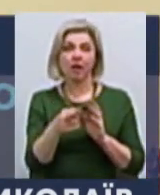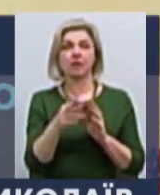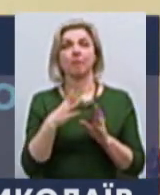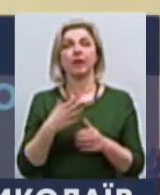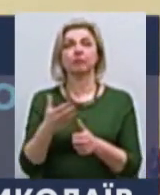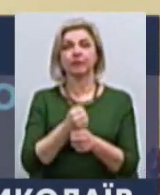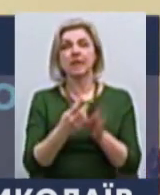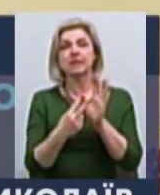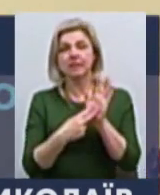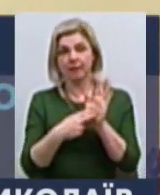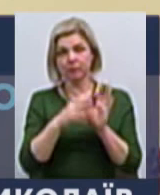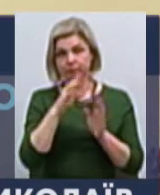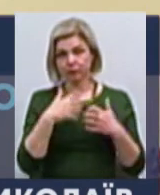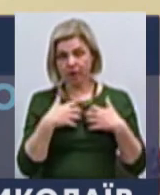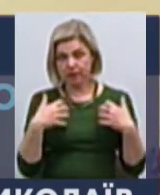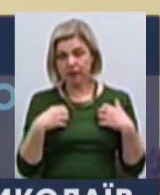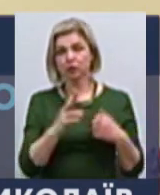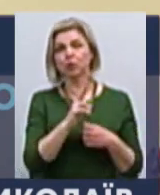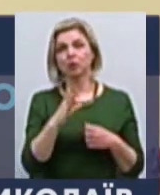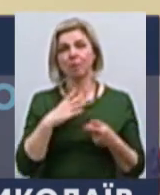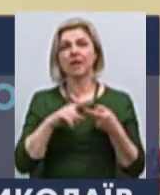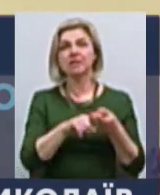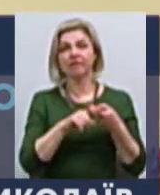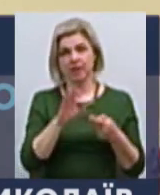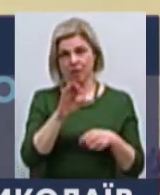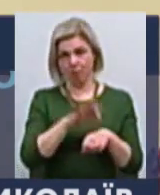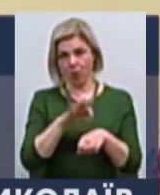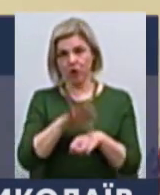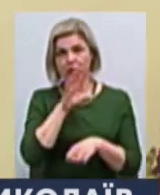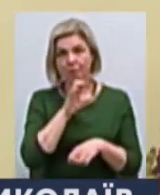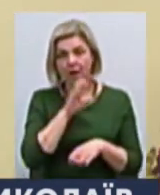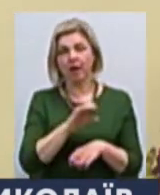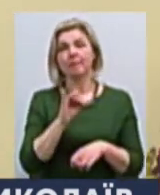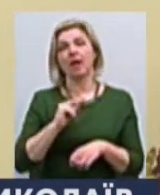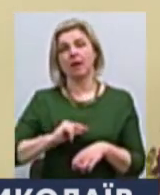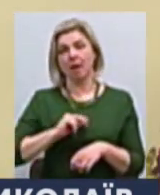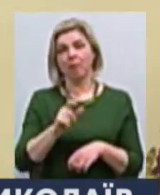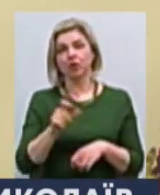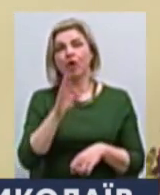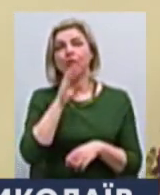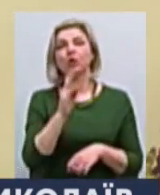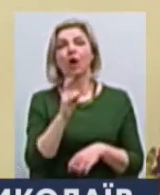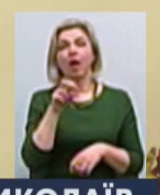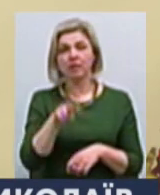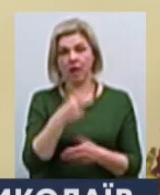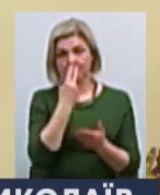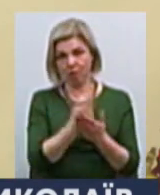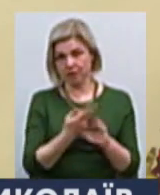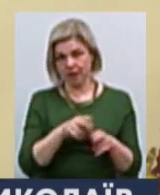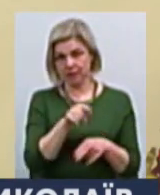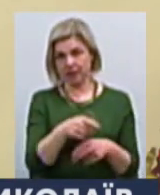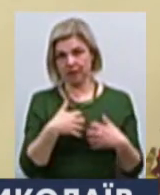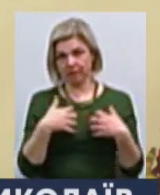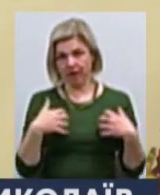відловили 7 тварин, тих, які безпосередньо контактували з хворим собакою. Працівники водоканалу показали цих тварин. Там